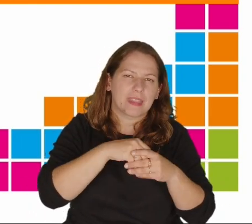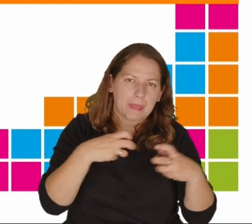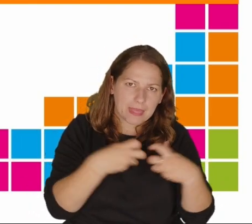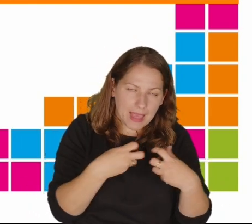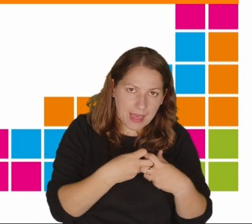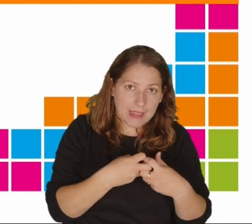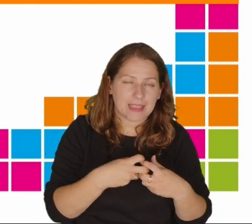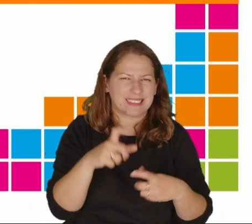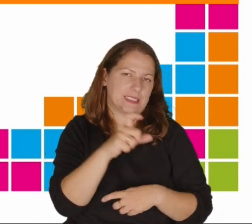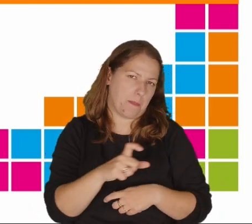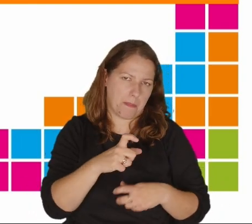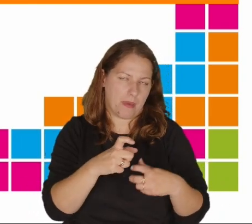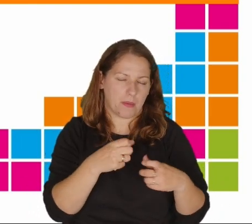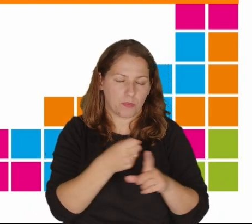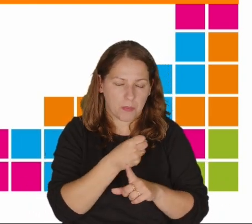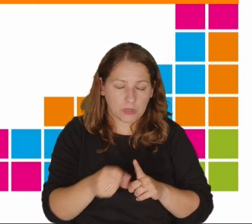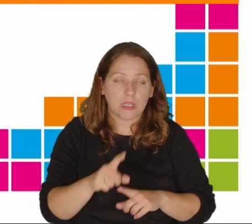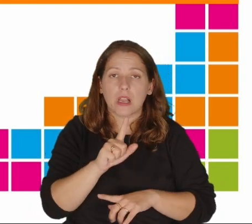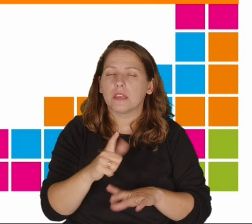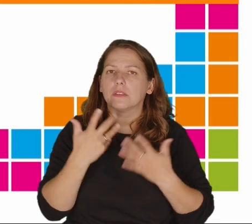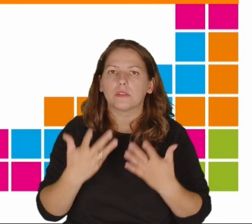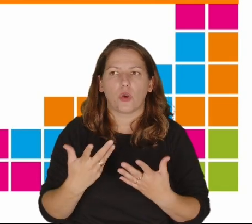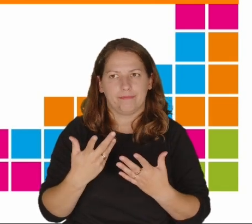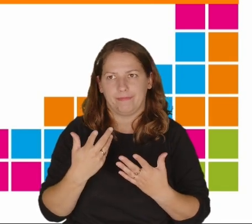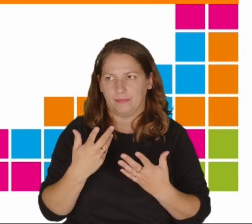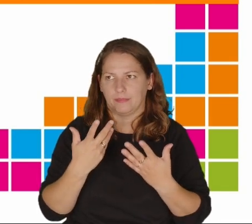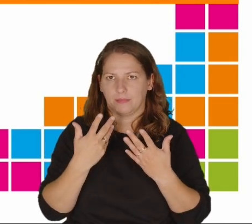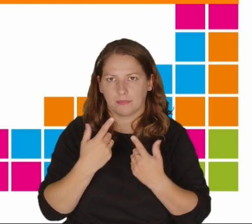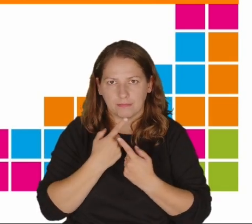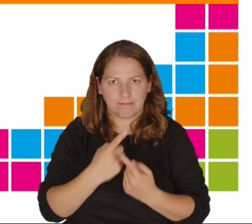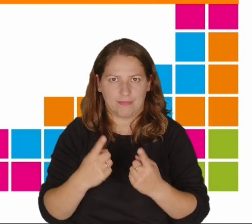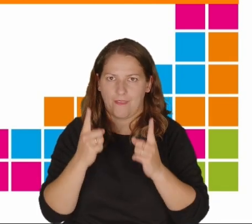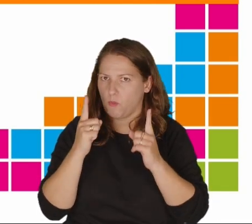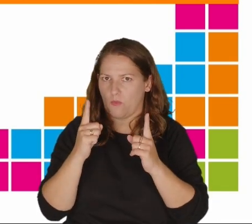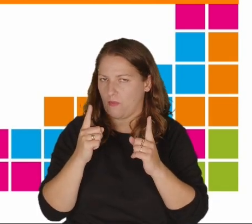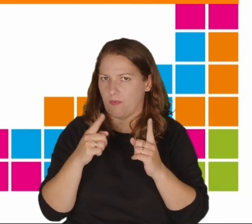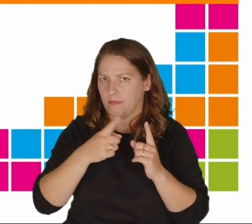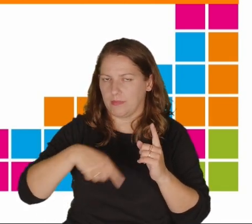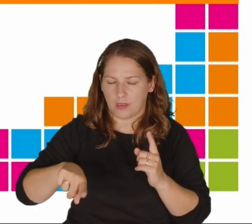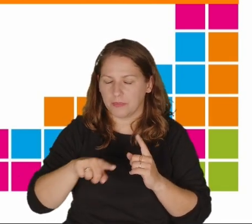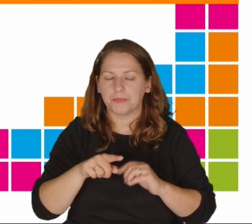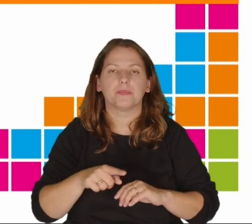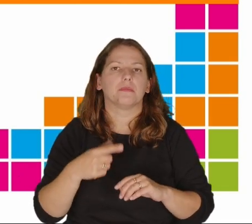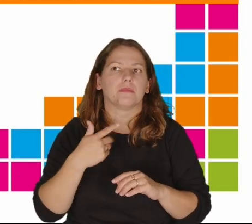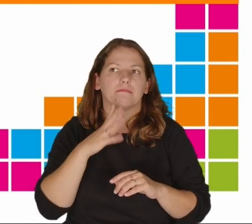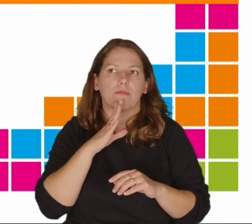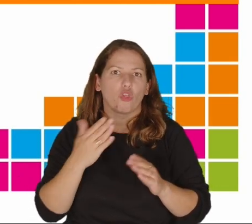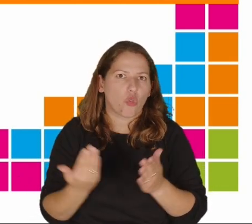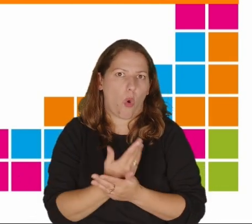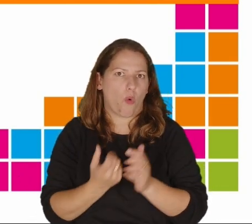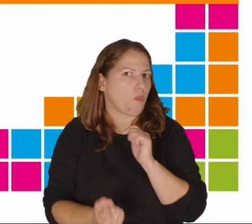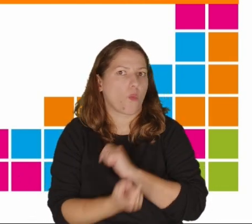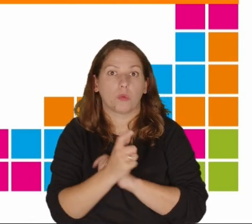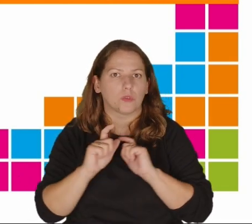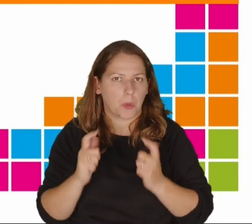mowa, ale to, na co chciałem zwrócić Państwa uwagę, co wydaje mi się być nowym zjawiskiem,